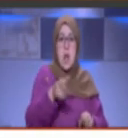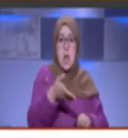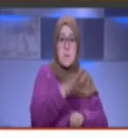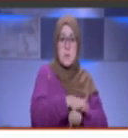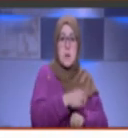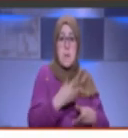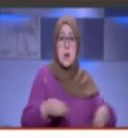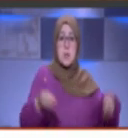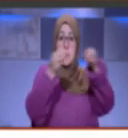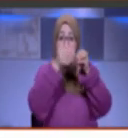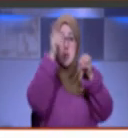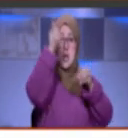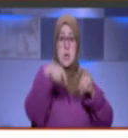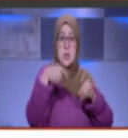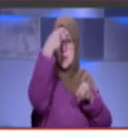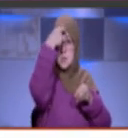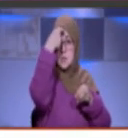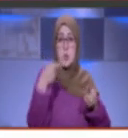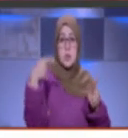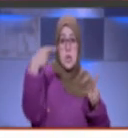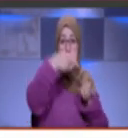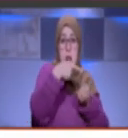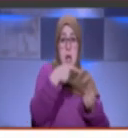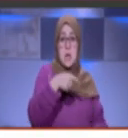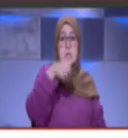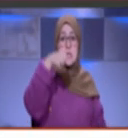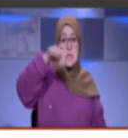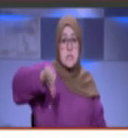ارتفع عدد الإصابات إلى